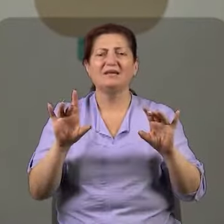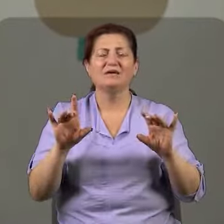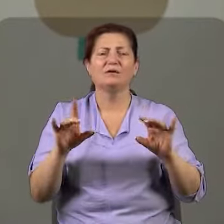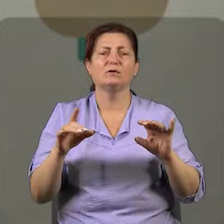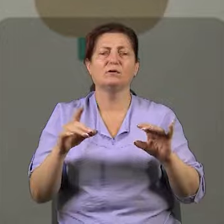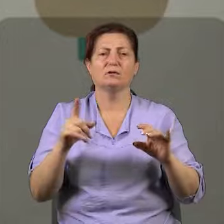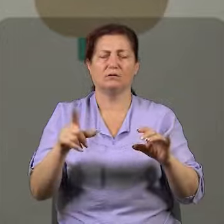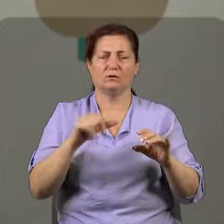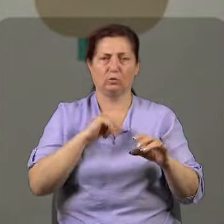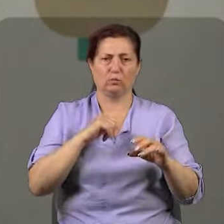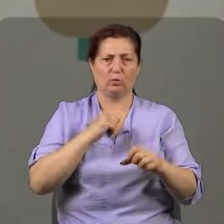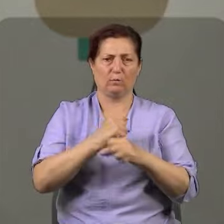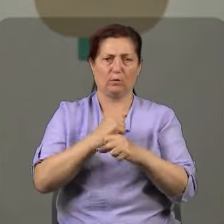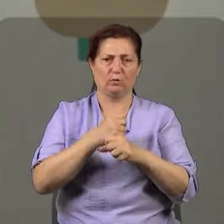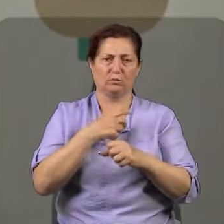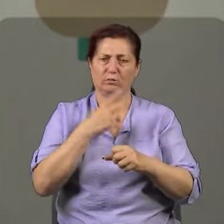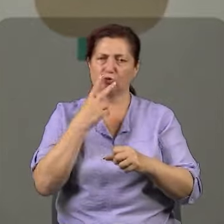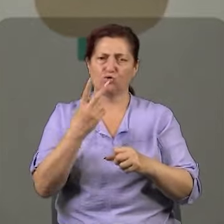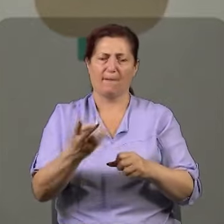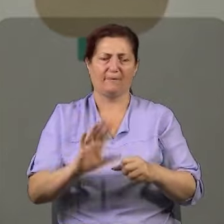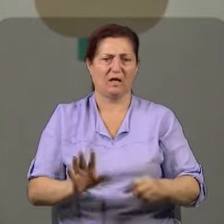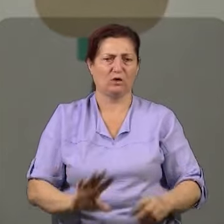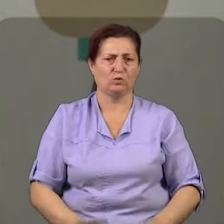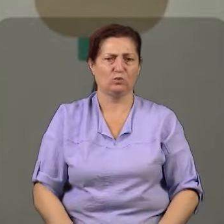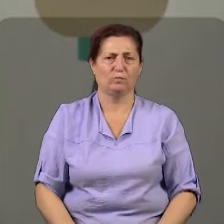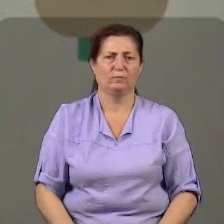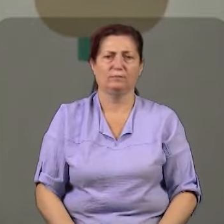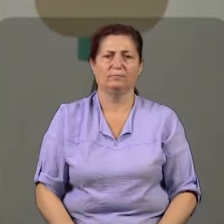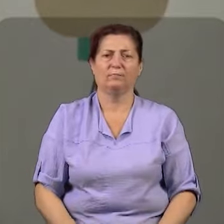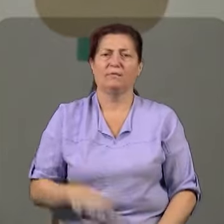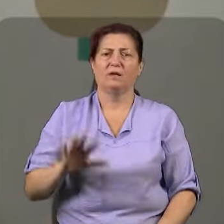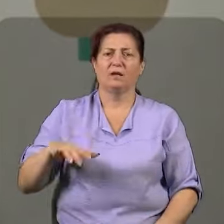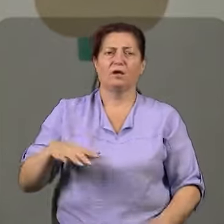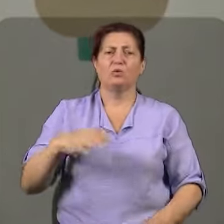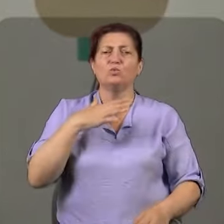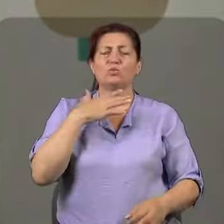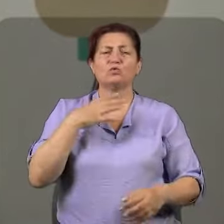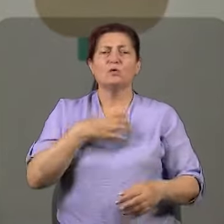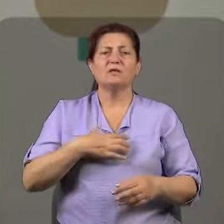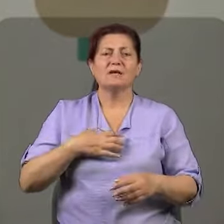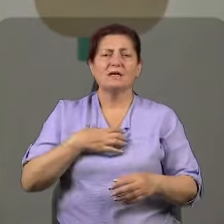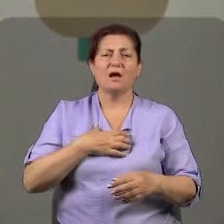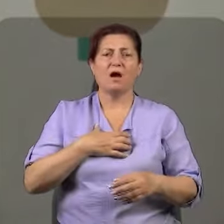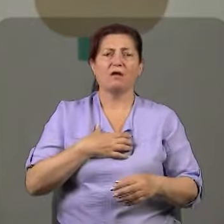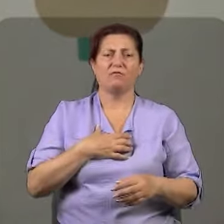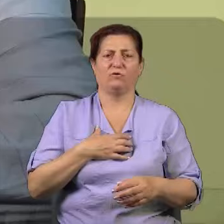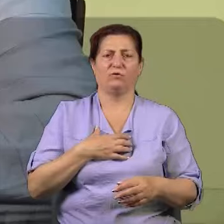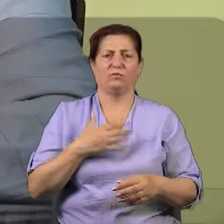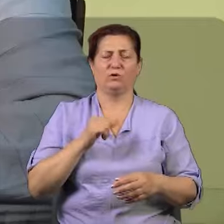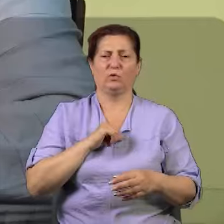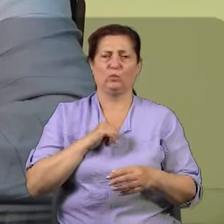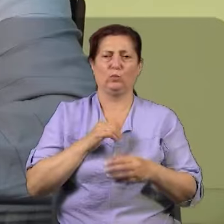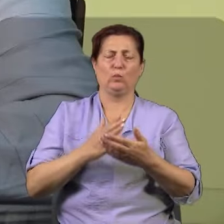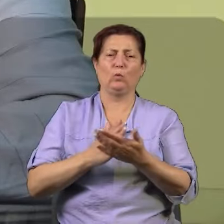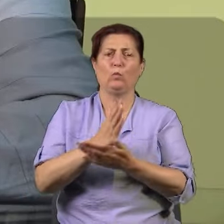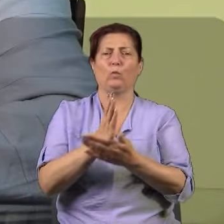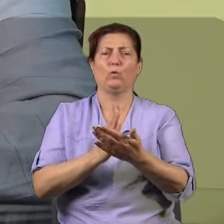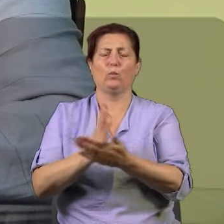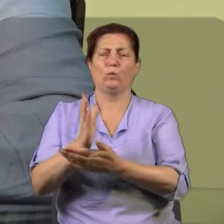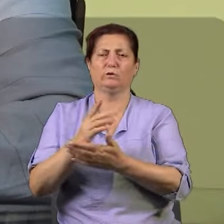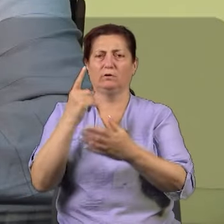այդ process-ը ես չեմ տեսնում իրանց մոտ։ Հետո շատ կարևոր է, որ հատ-հատ ինչ-որ ուղություններում չանես, եթե ինչ-որ ուղություններ որոշվեց, որ կարևոր է,